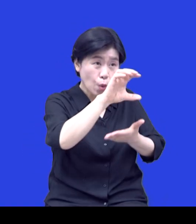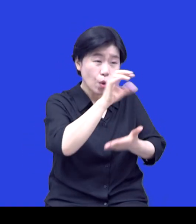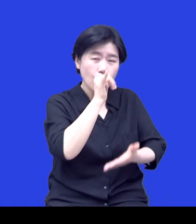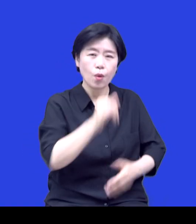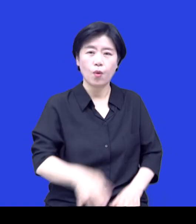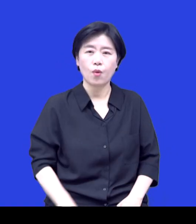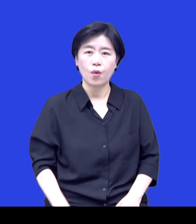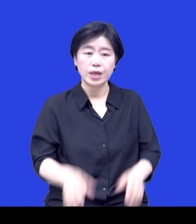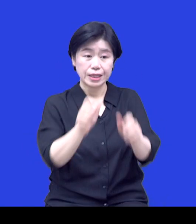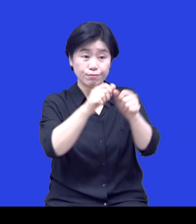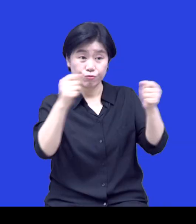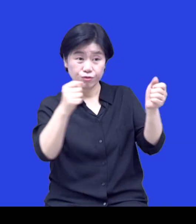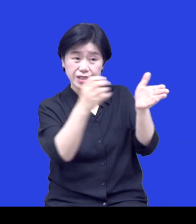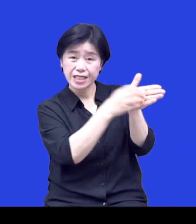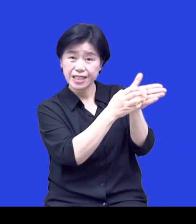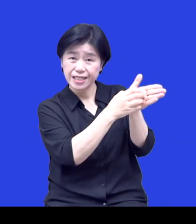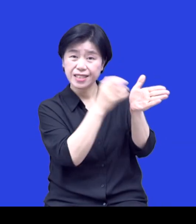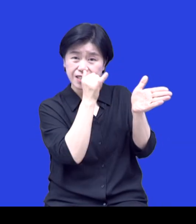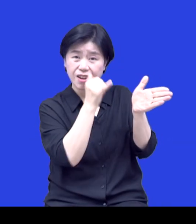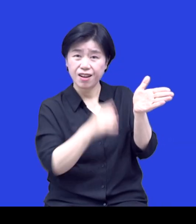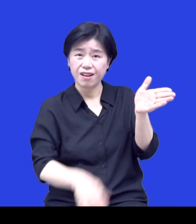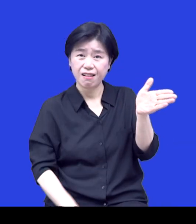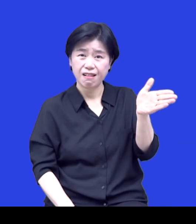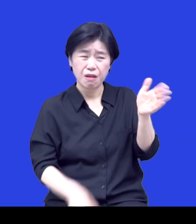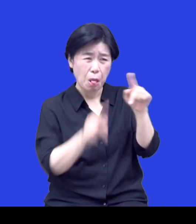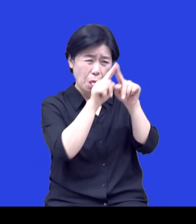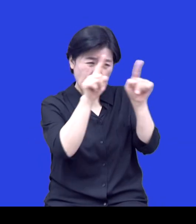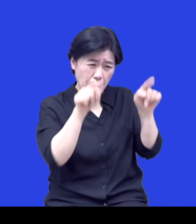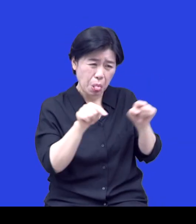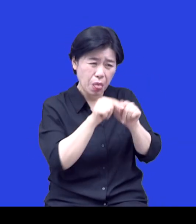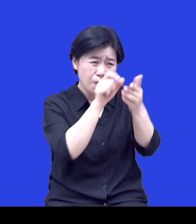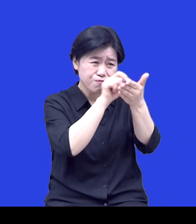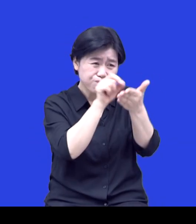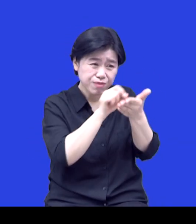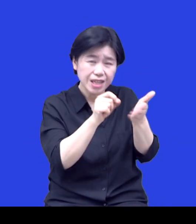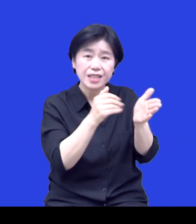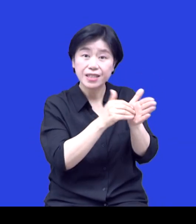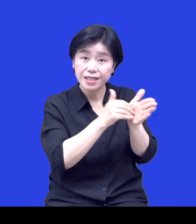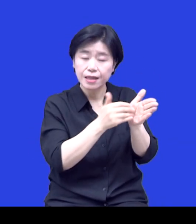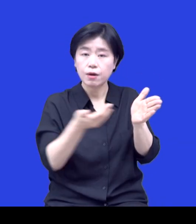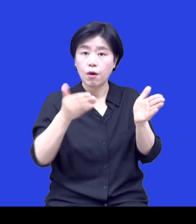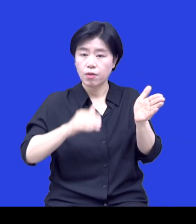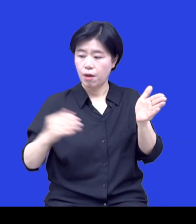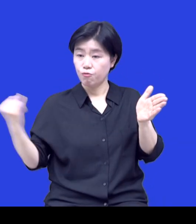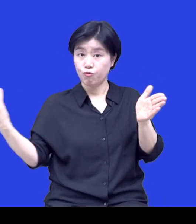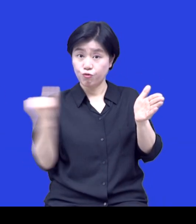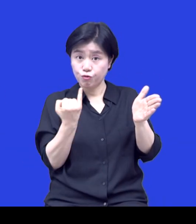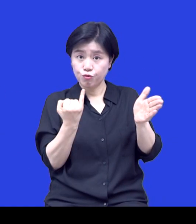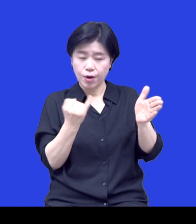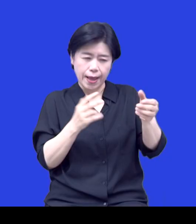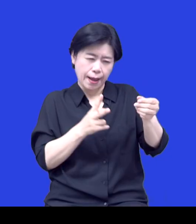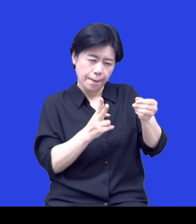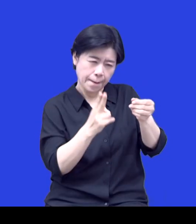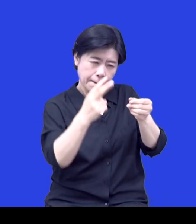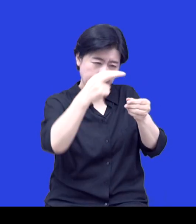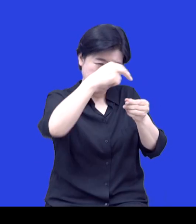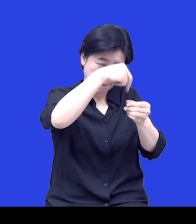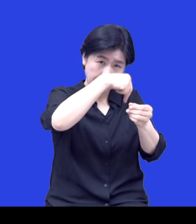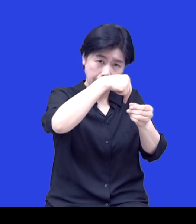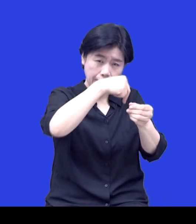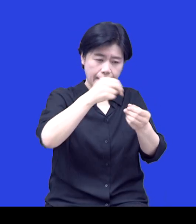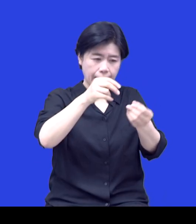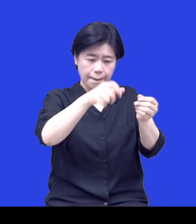된 그 동네 교회 소식지에 나온 거니까 얼마나 조악하겠어. 네. 그거를 아내가 딱 다려가지고